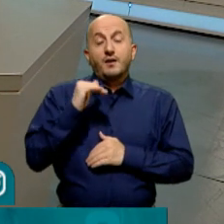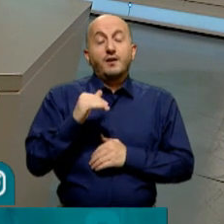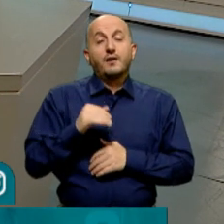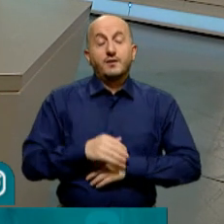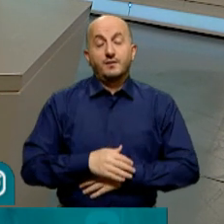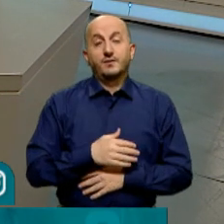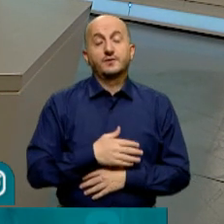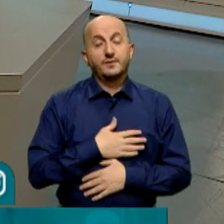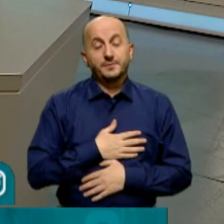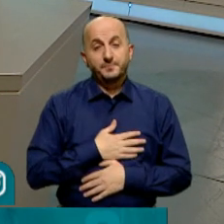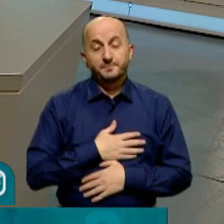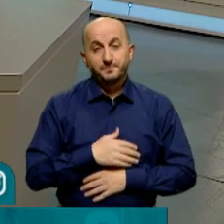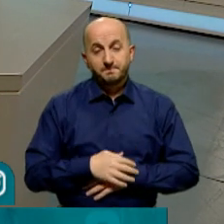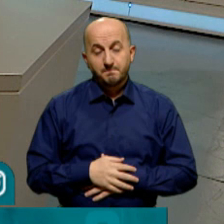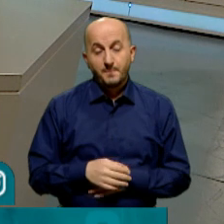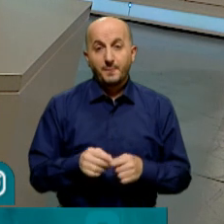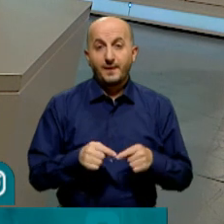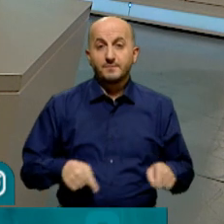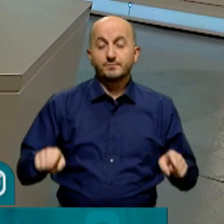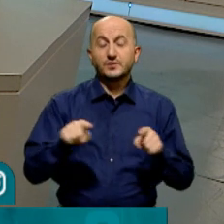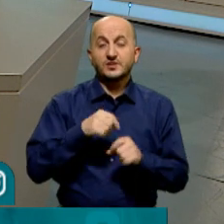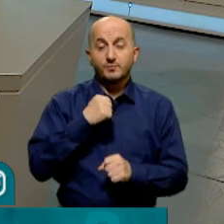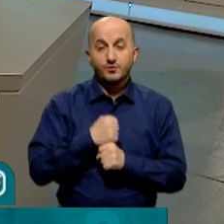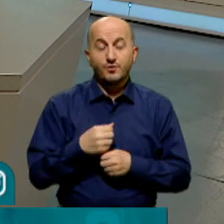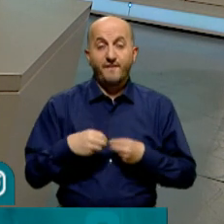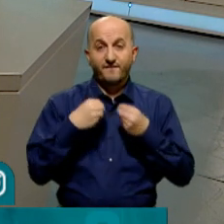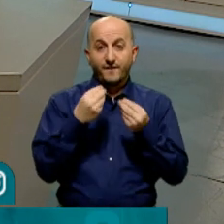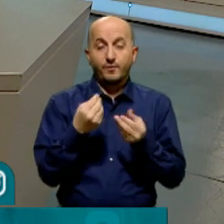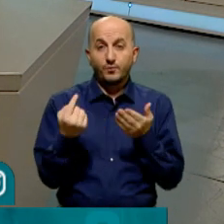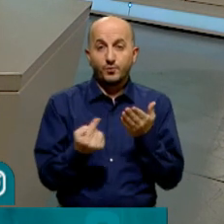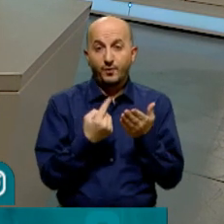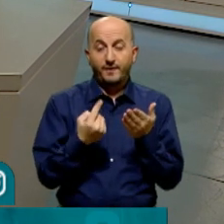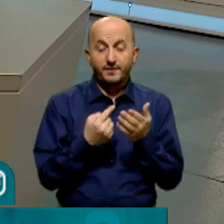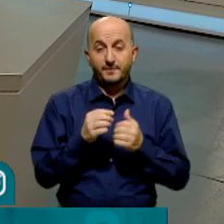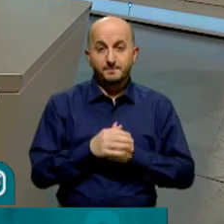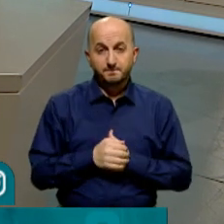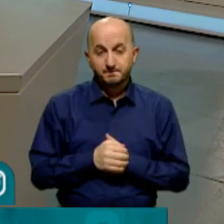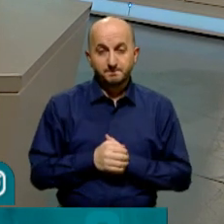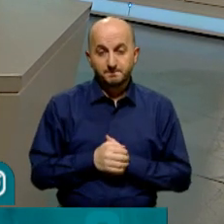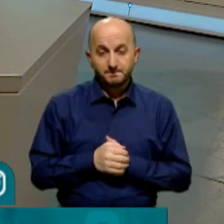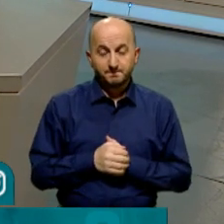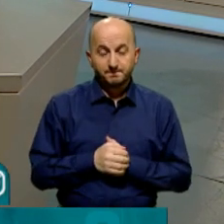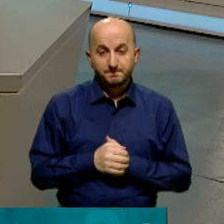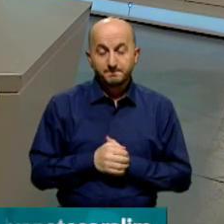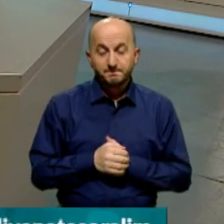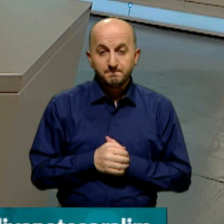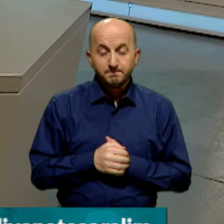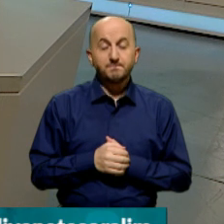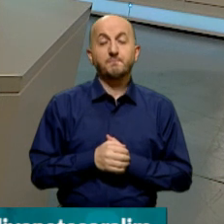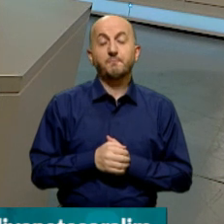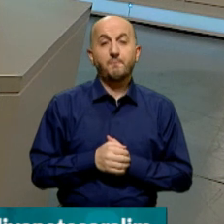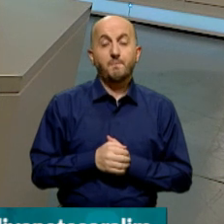Cenab-ı Hak Celle ve Ala Hazretleri bize bir görev veriyor Kur'an'da. Nedir o? وَلْتَكُمْ مِنْكُمْ اُمَّةٌ يَدْعُونَ اِلَى